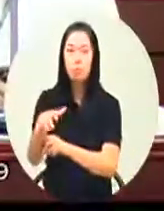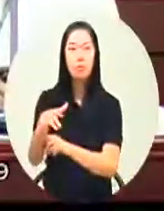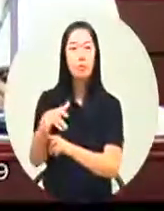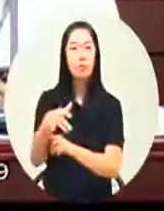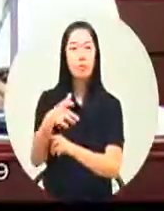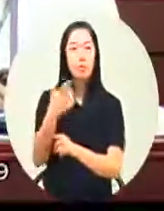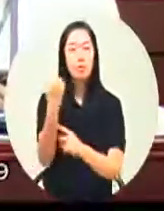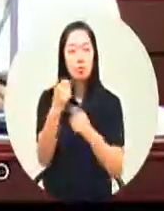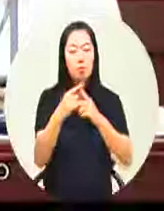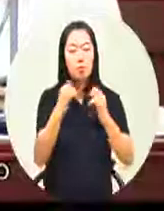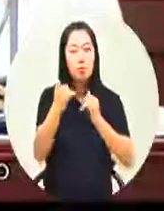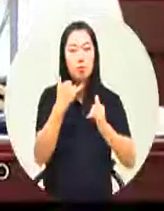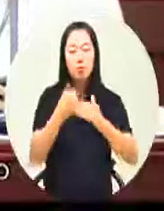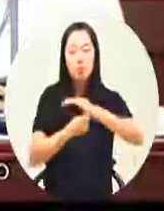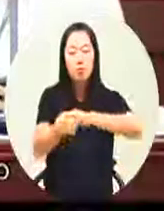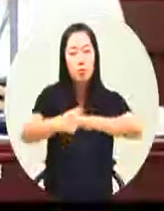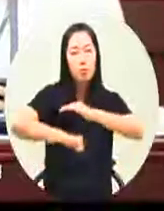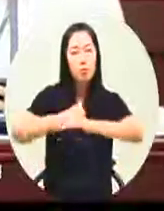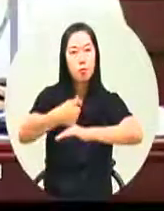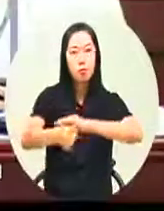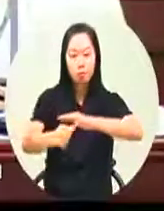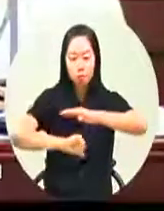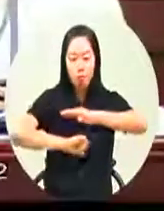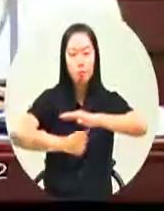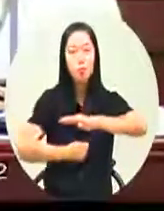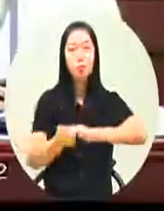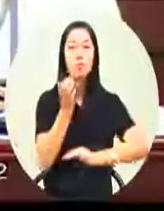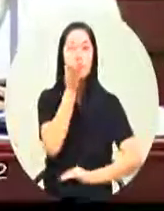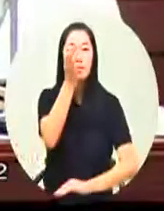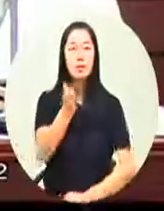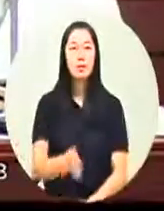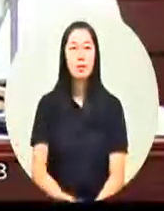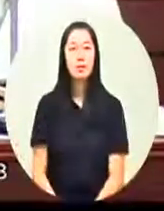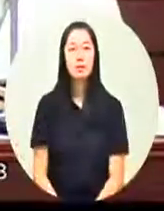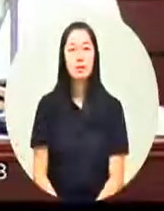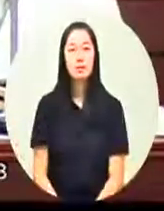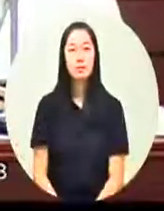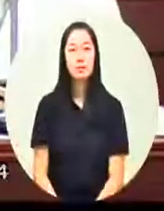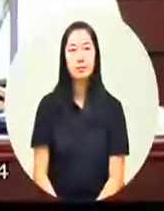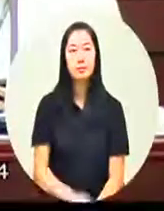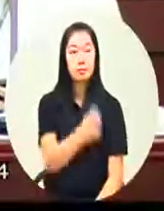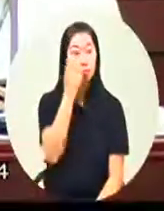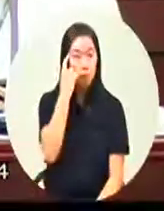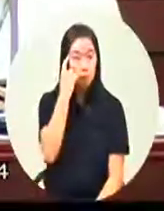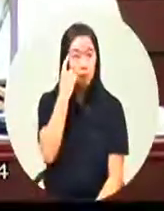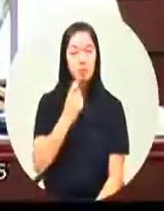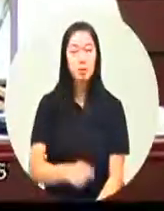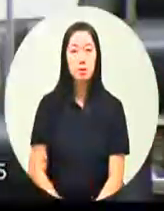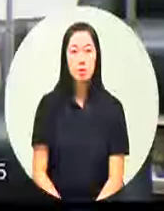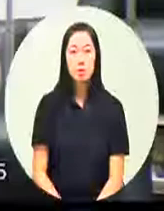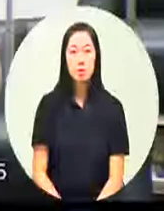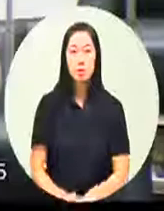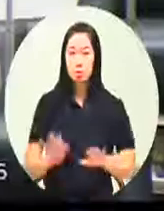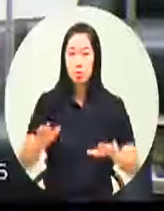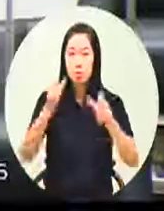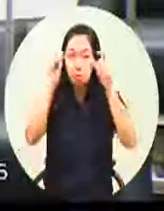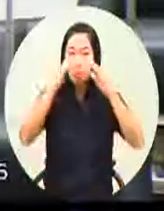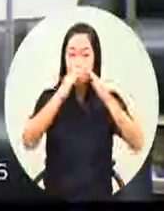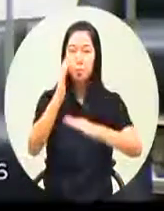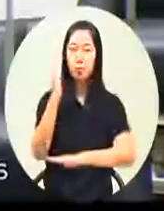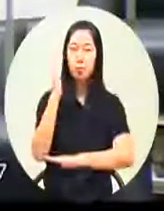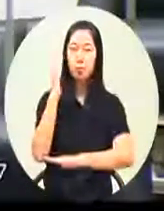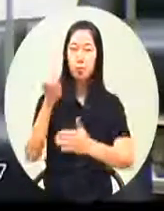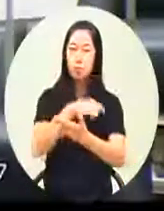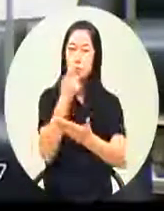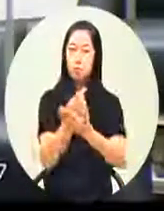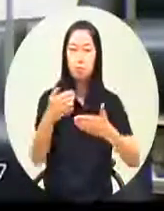速的进出这个市区跟居住的地方之间。 你认为目前我们高雄市政府在整个